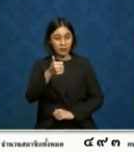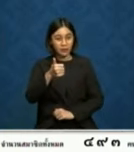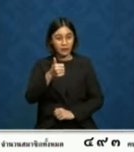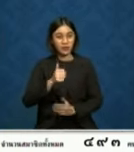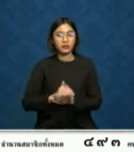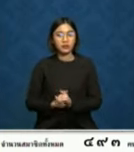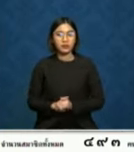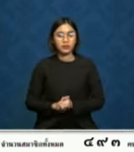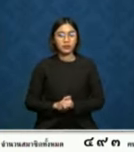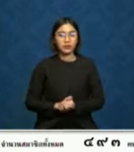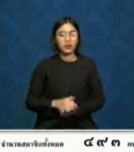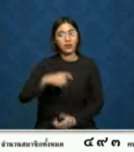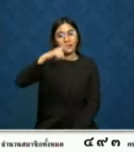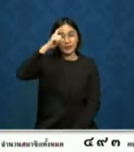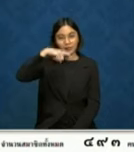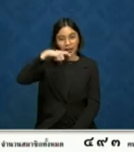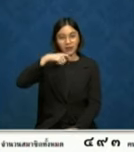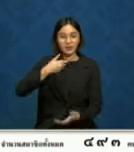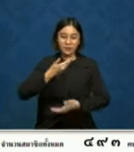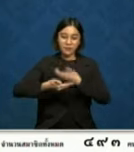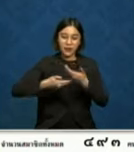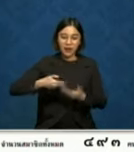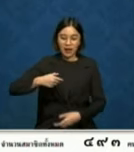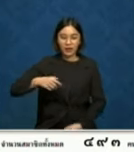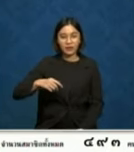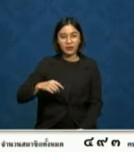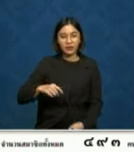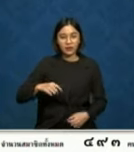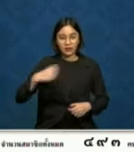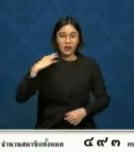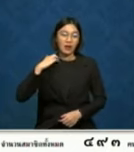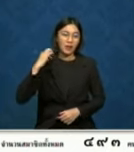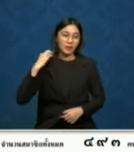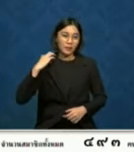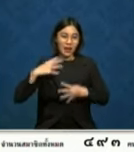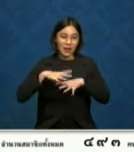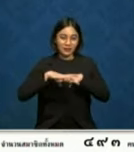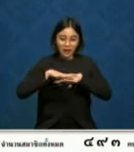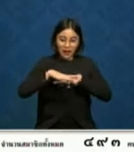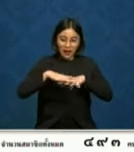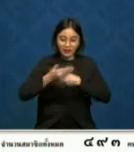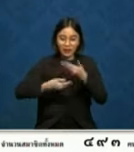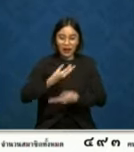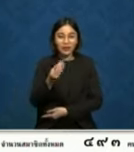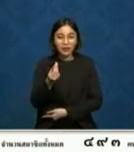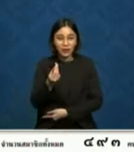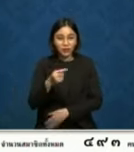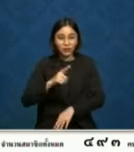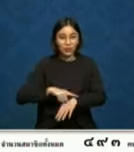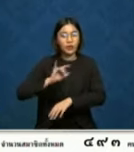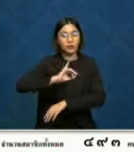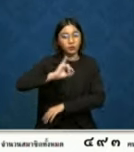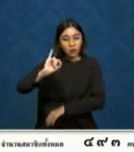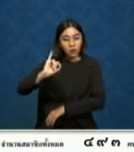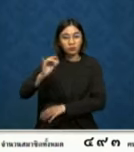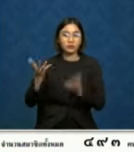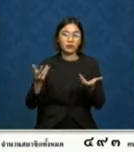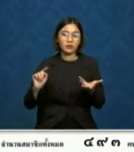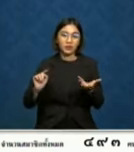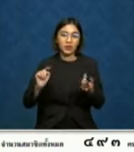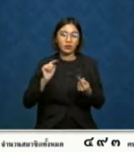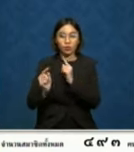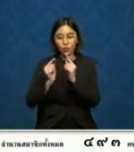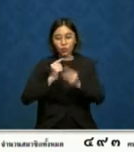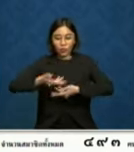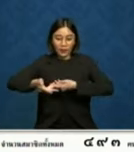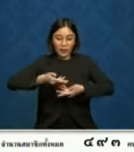ไม่ไทยไปขายผ้าคม้าได้กี่ผืนแล้วใช้เวลาถูกต้องหรือไม่ใช้ประเด็นการ